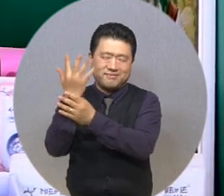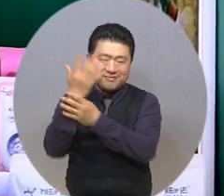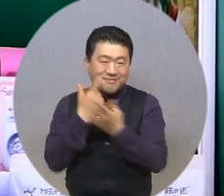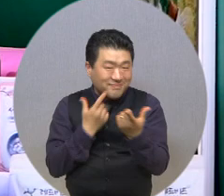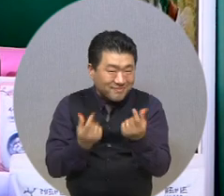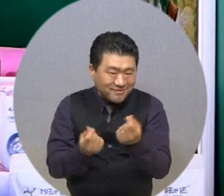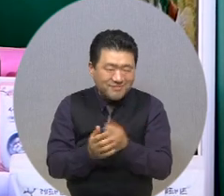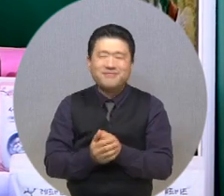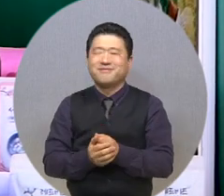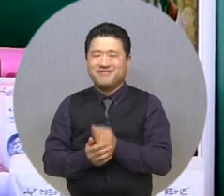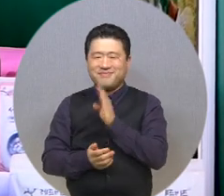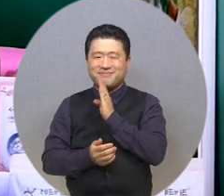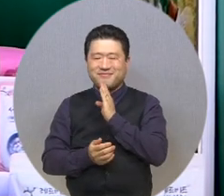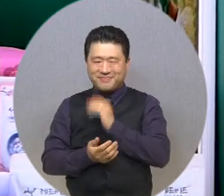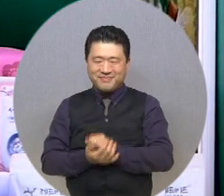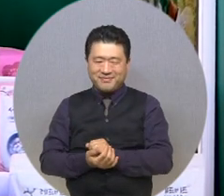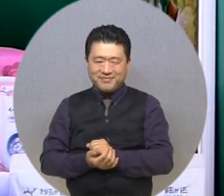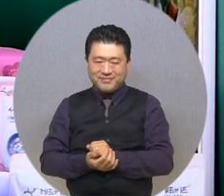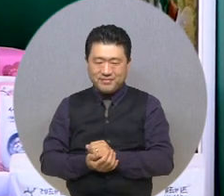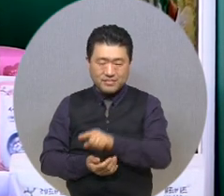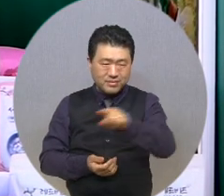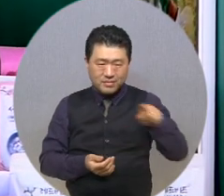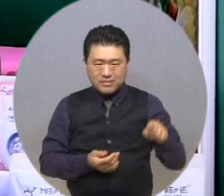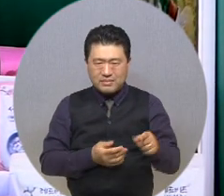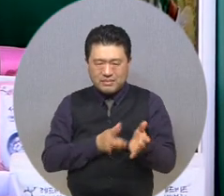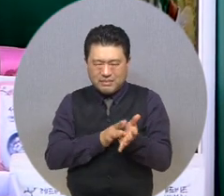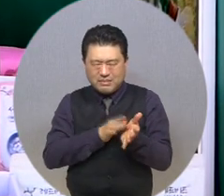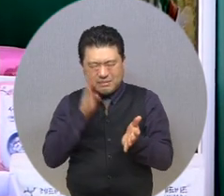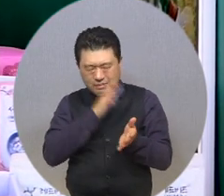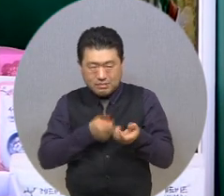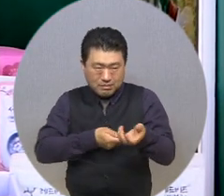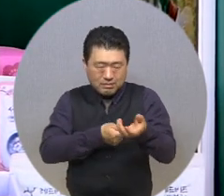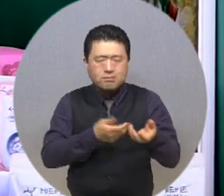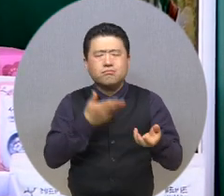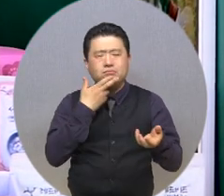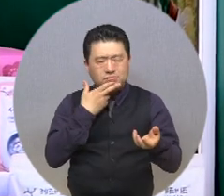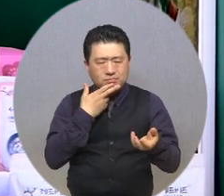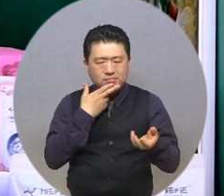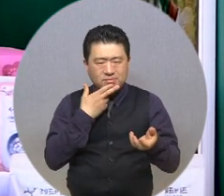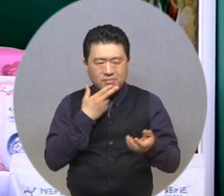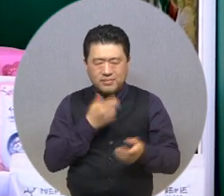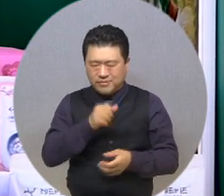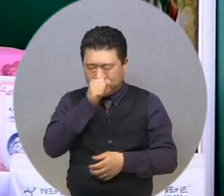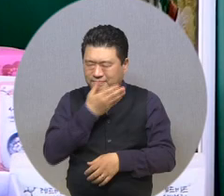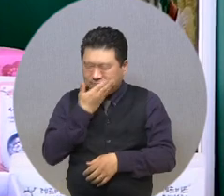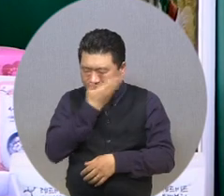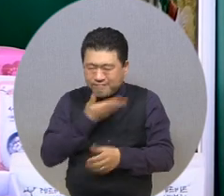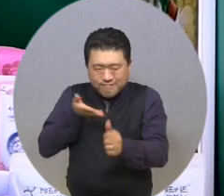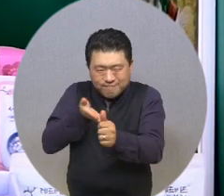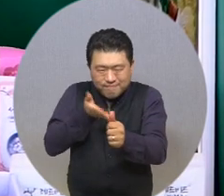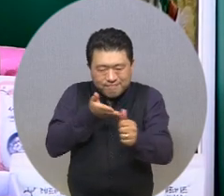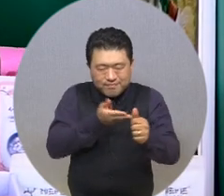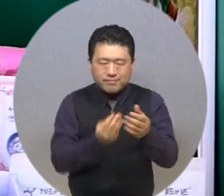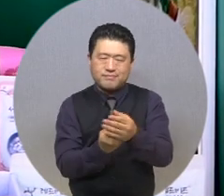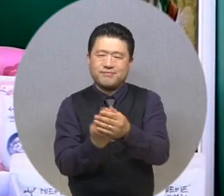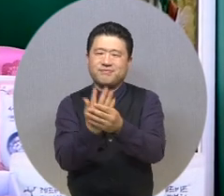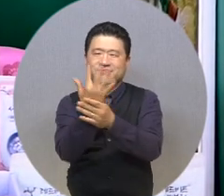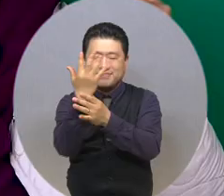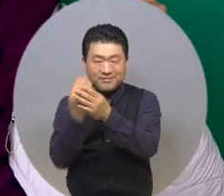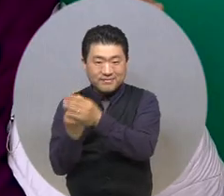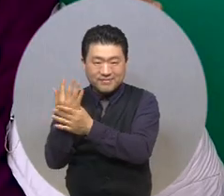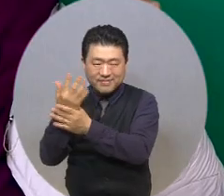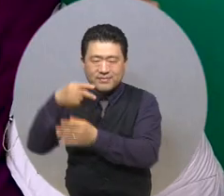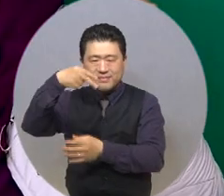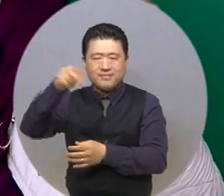네 맞습니다. 이게 한 농약을 사용하지 않고 좋은 영양분으로 해가지고 재배한 이게